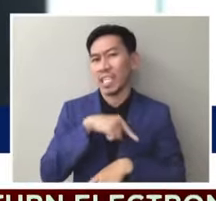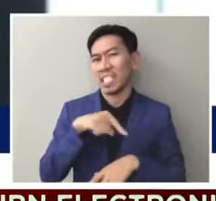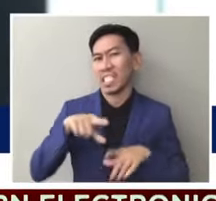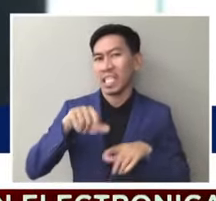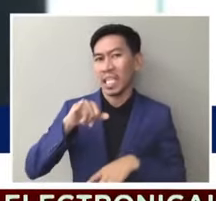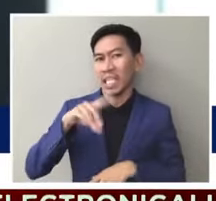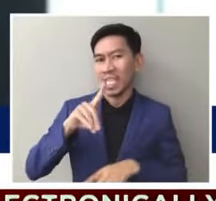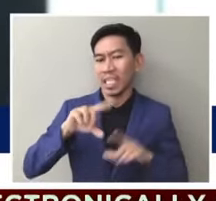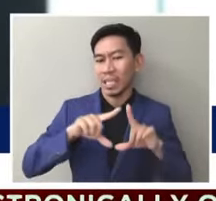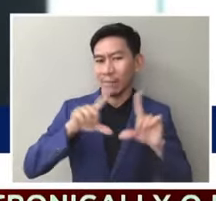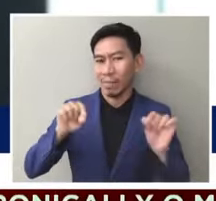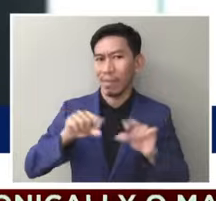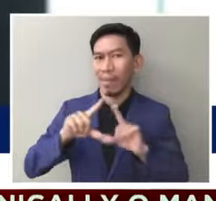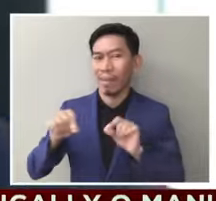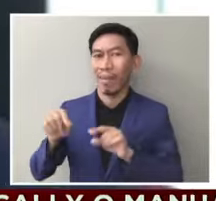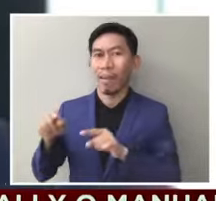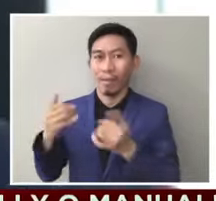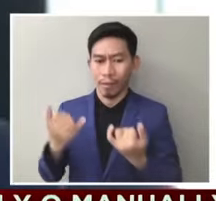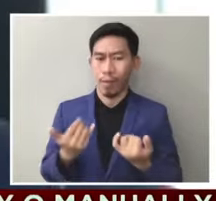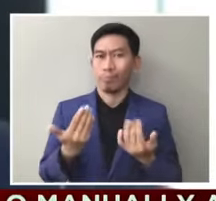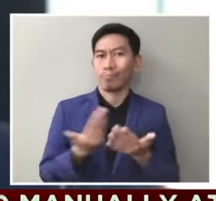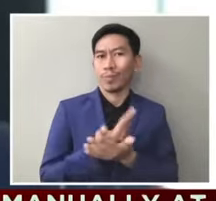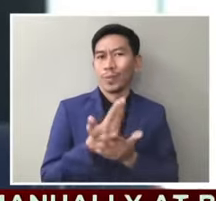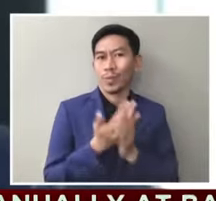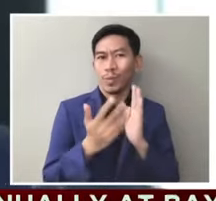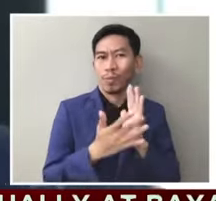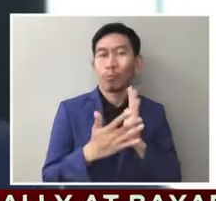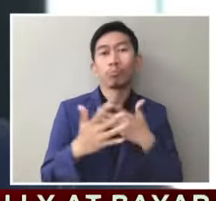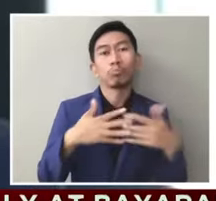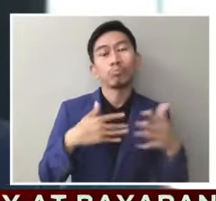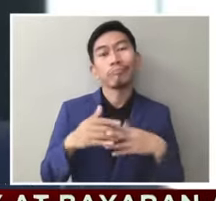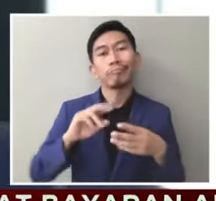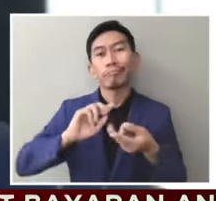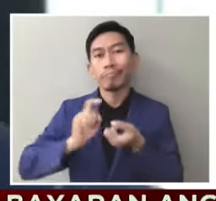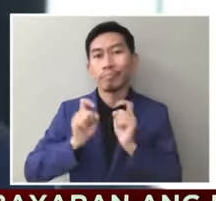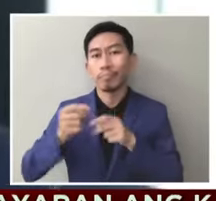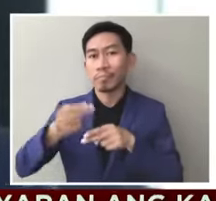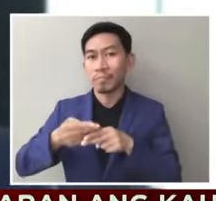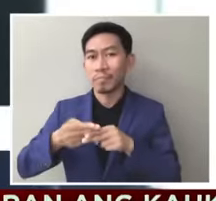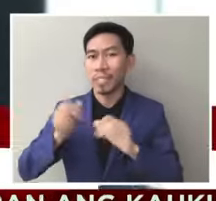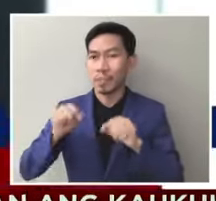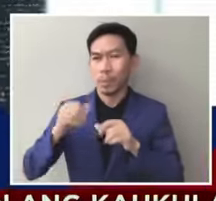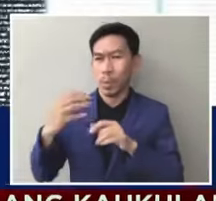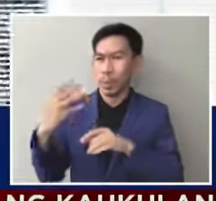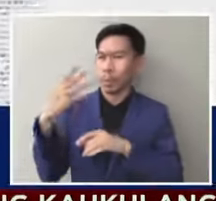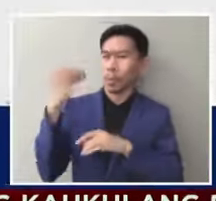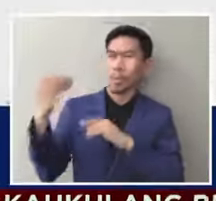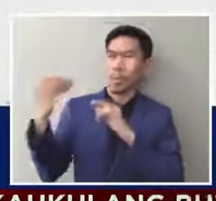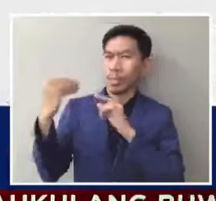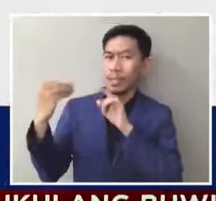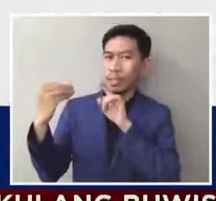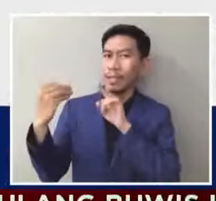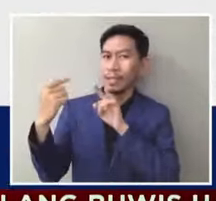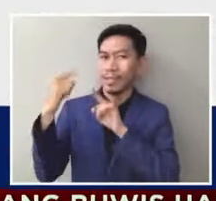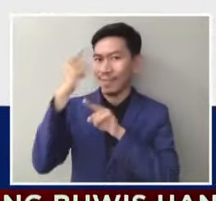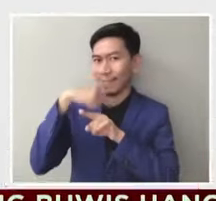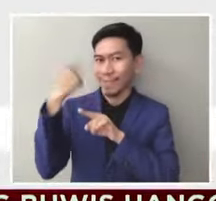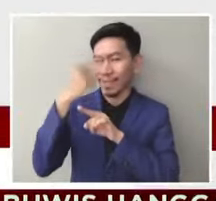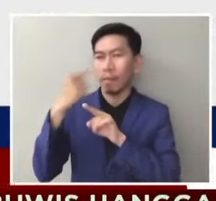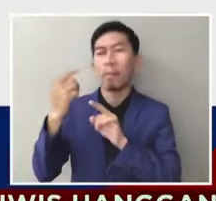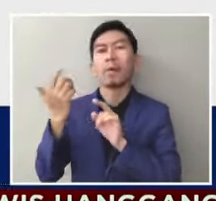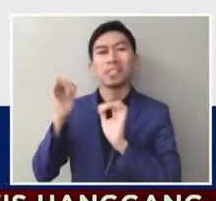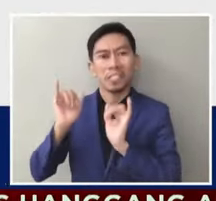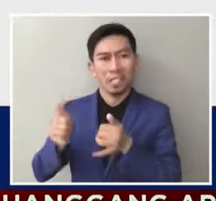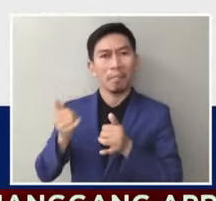Dahil may facial recognition na tayo, kahit magbago-bago siya ng pangalan, makikilala pa rin natin sila. Ayon sa Commission on